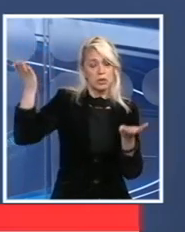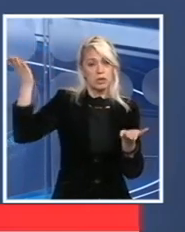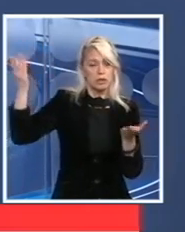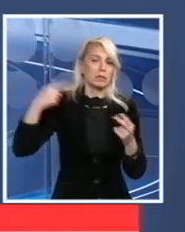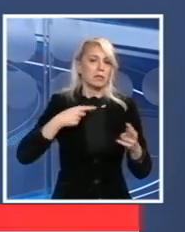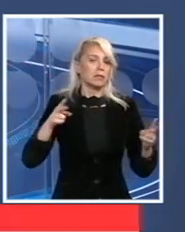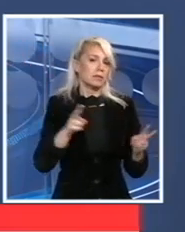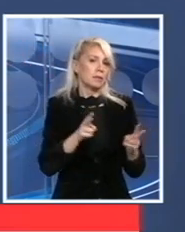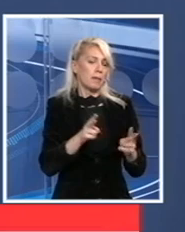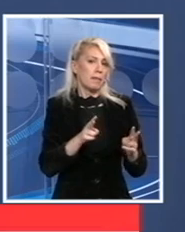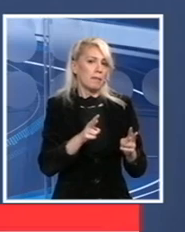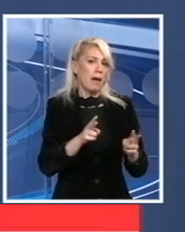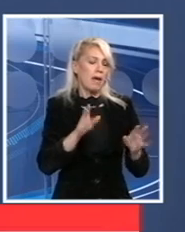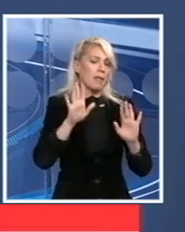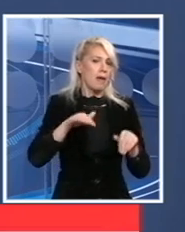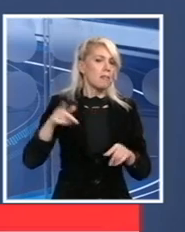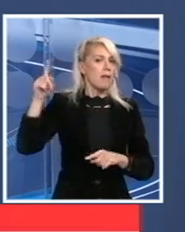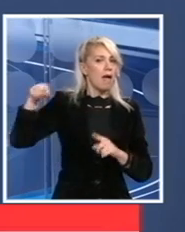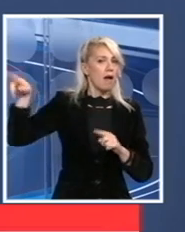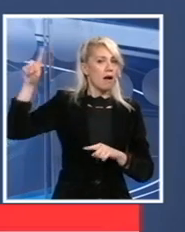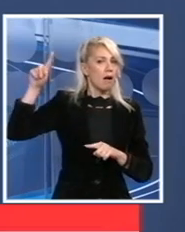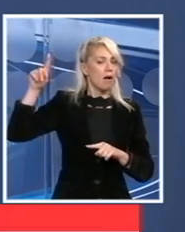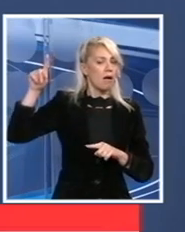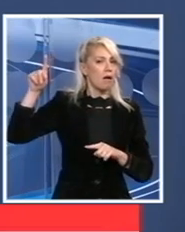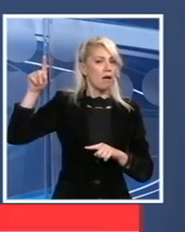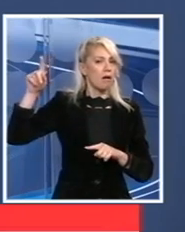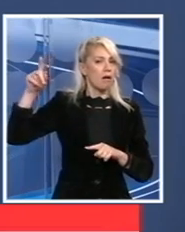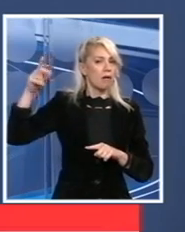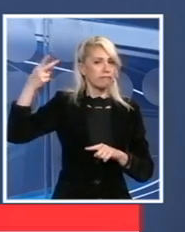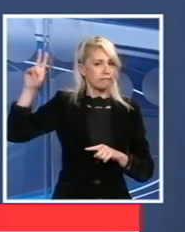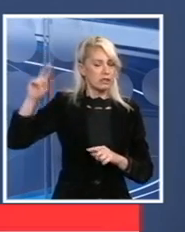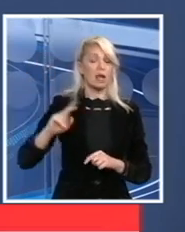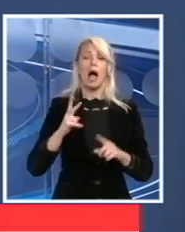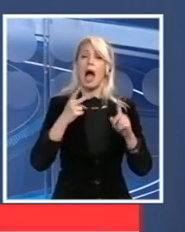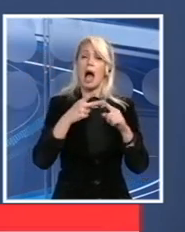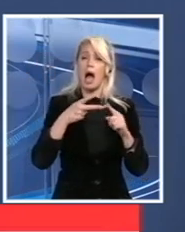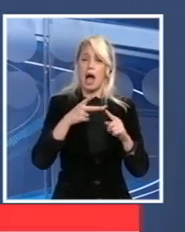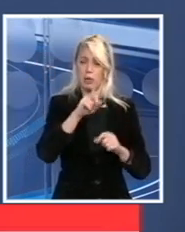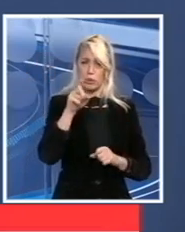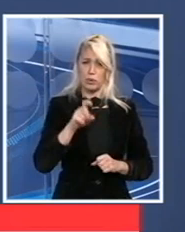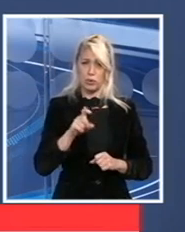niže u odnosu na prosečno obolevanje. Drugo pitanje se odnosilo na...